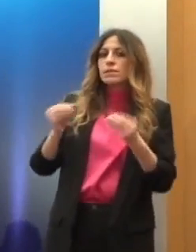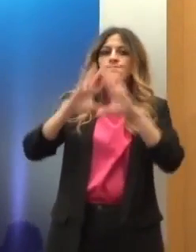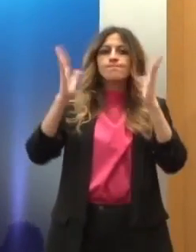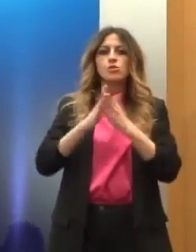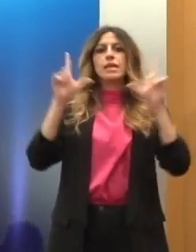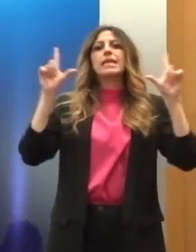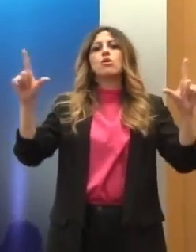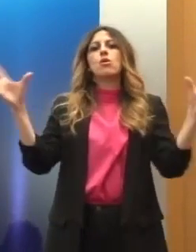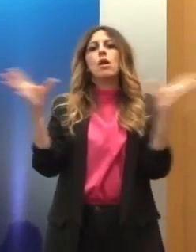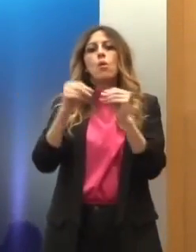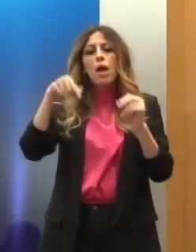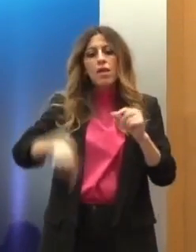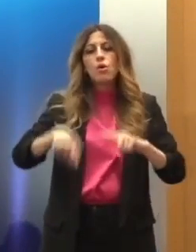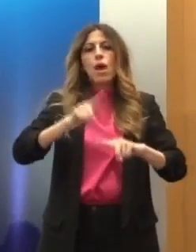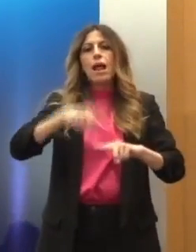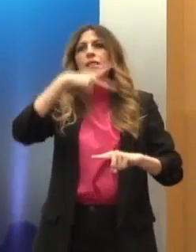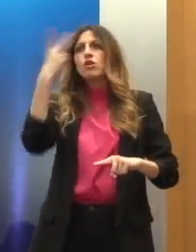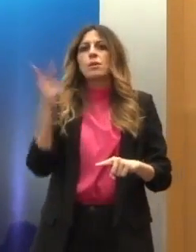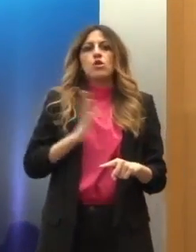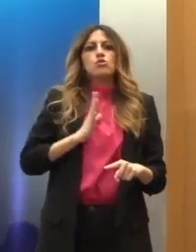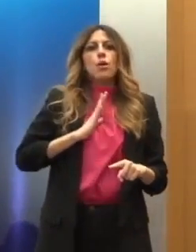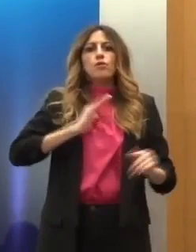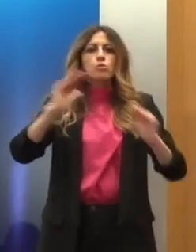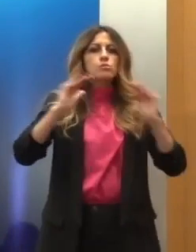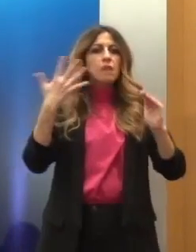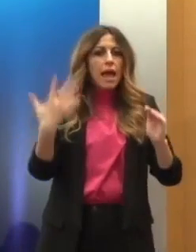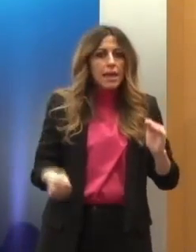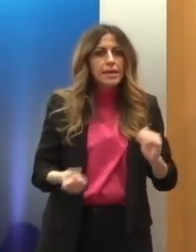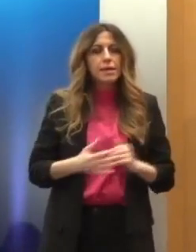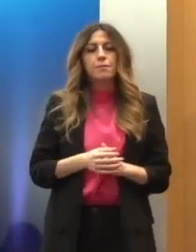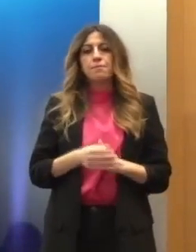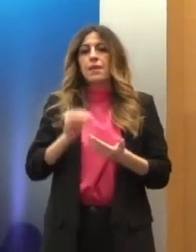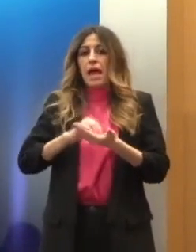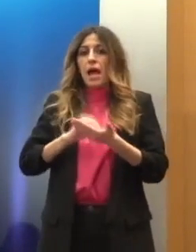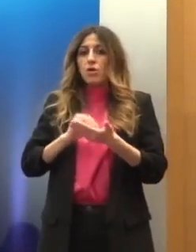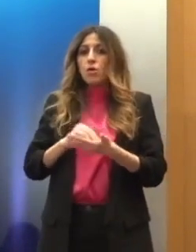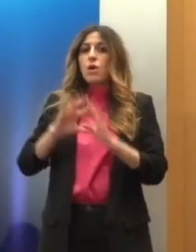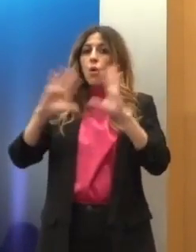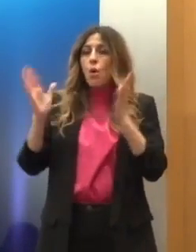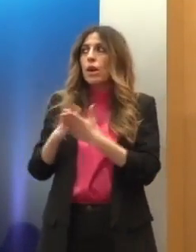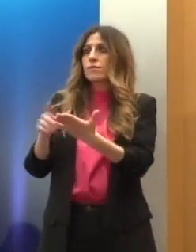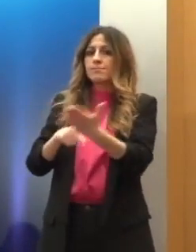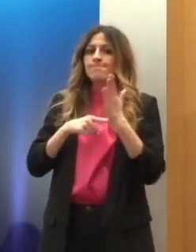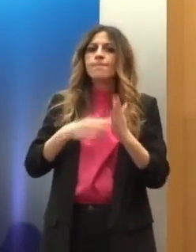των δικαιωμάτων στη χώρα. Αναδεικνύουν την ανάγκη κεντρικού σχεδιασμού και συντονισμού στα θέματα δικαιωμάτων.